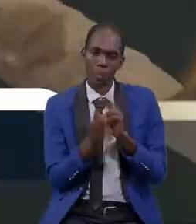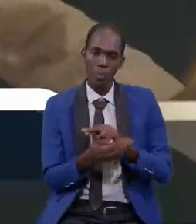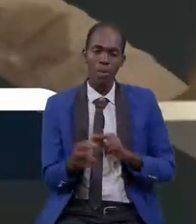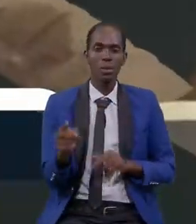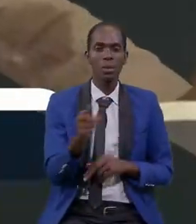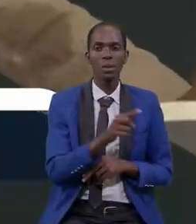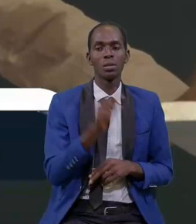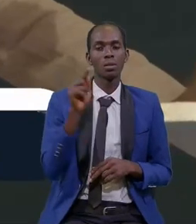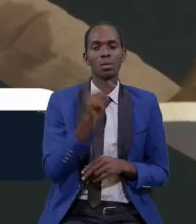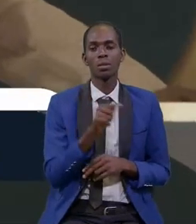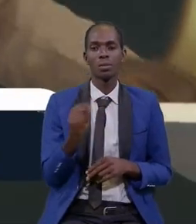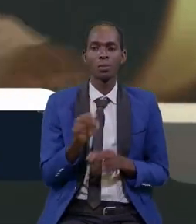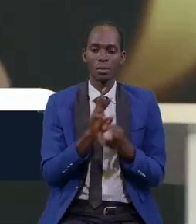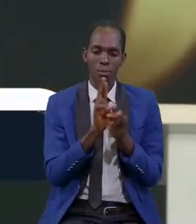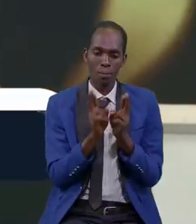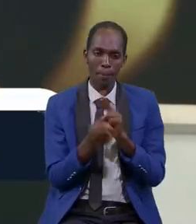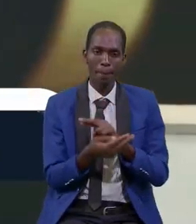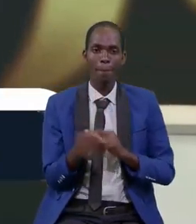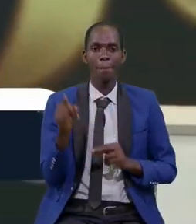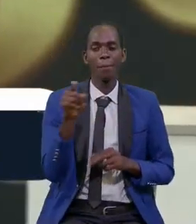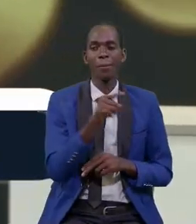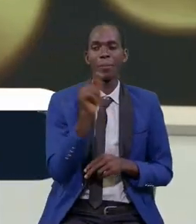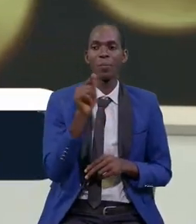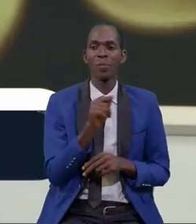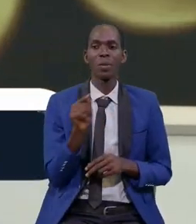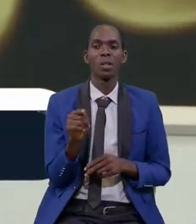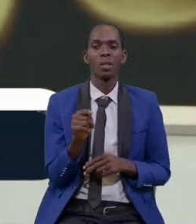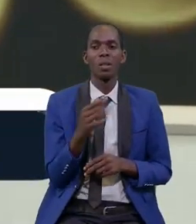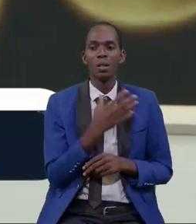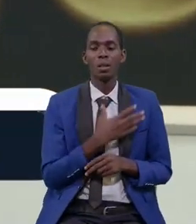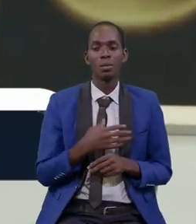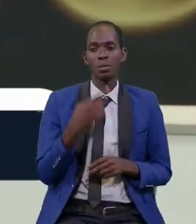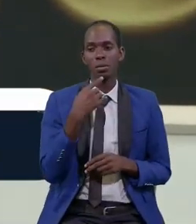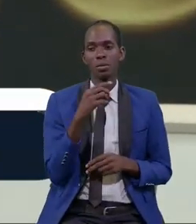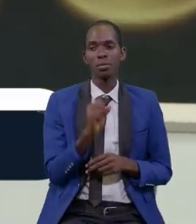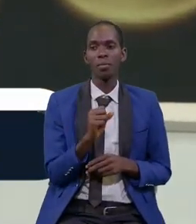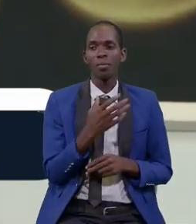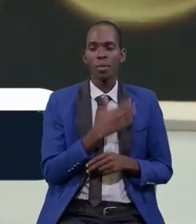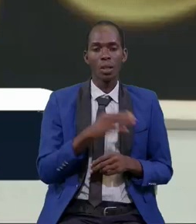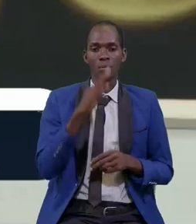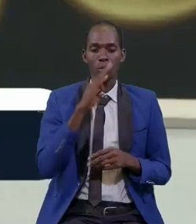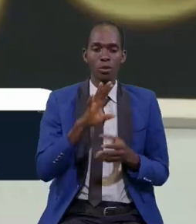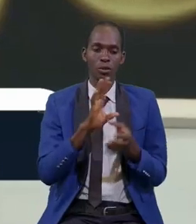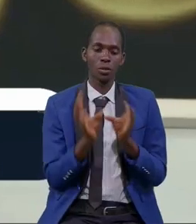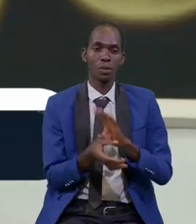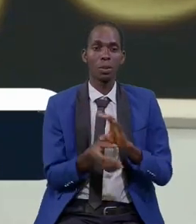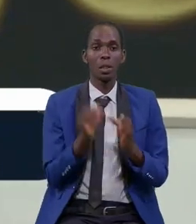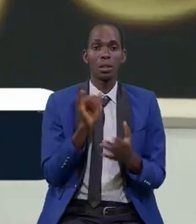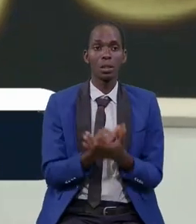sentence pour chaque âme. Acte 3, 19. Repentez-vous donc. Acte 3, 19.